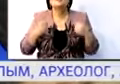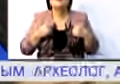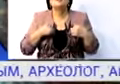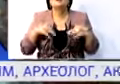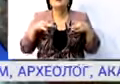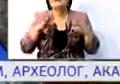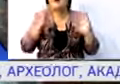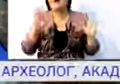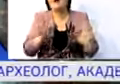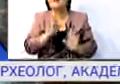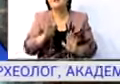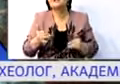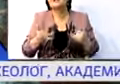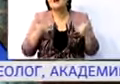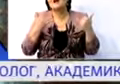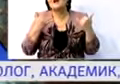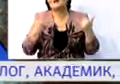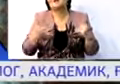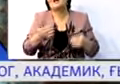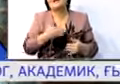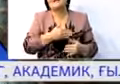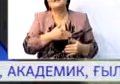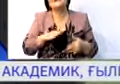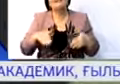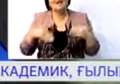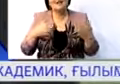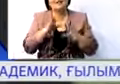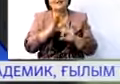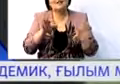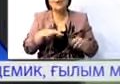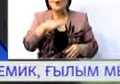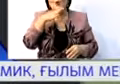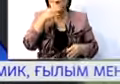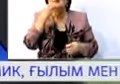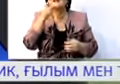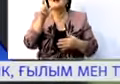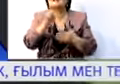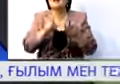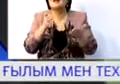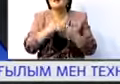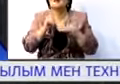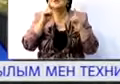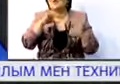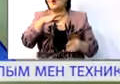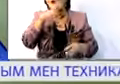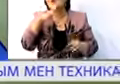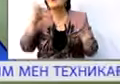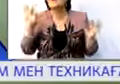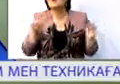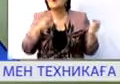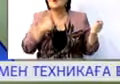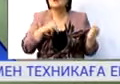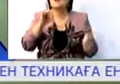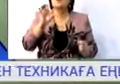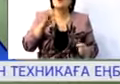асырып, әнмен жырдан шашу шашып, ағеден тілектерін жеткізді. Көптеген жақсы әндері бар танымал. Көптеген күйлері бар,